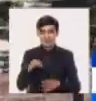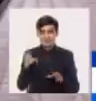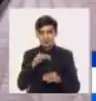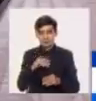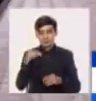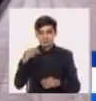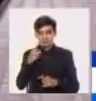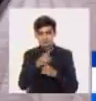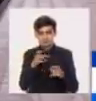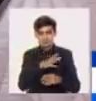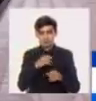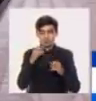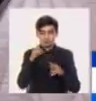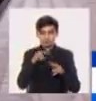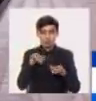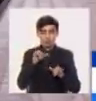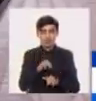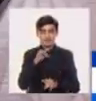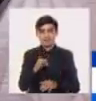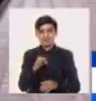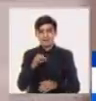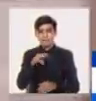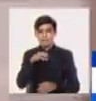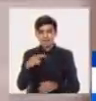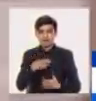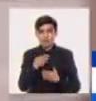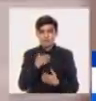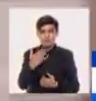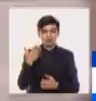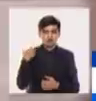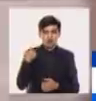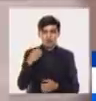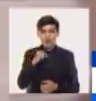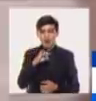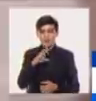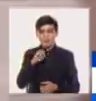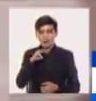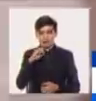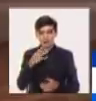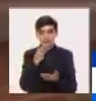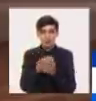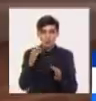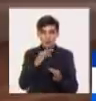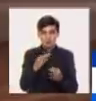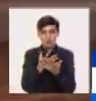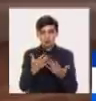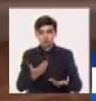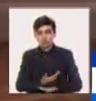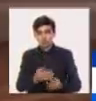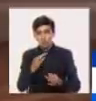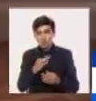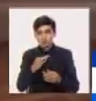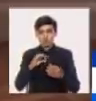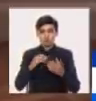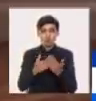президент. Алайда медициналық сақтандыру қорының басшысы болған Айбатыр Жұмағұлов соңғы уақытта өзінің сән-салтанатқа толы өміріне қатысты